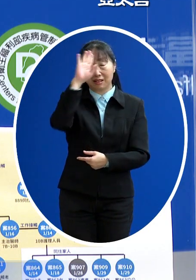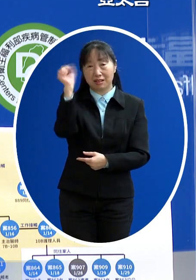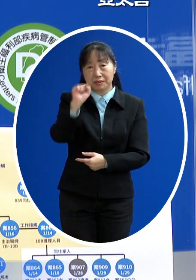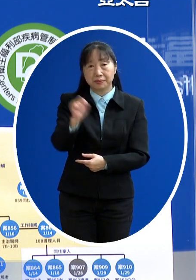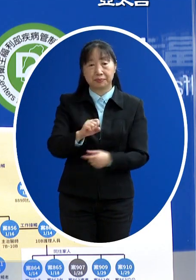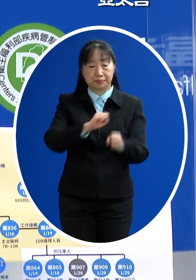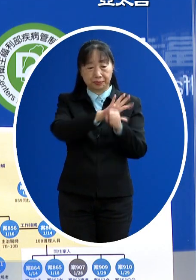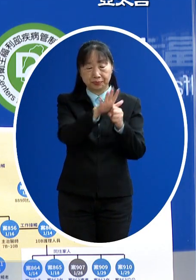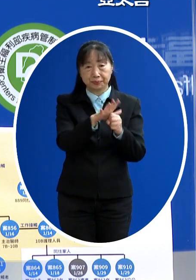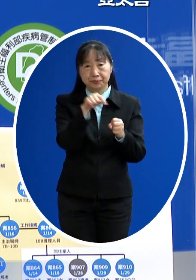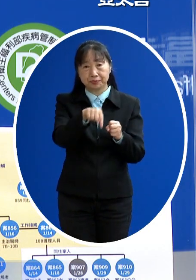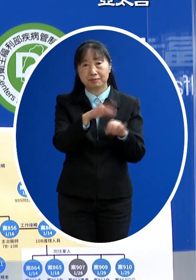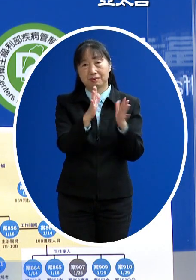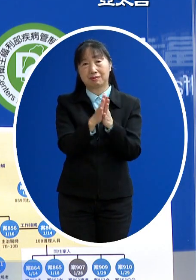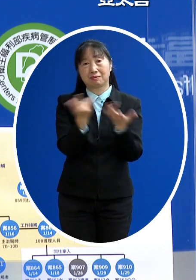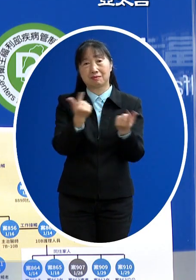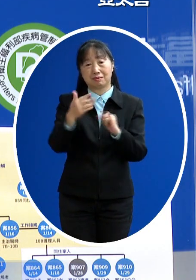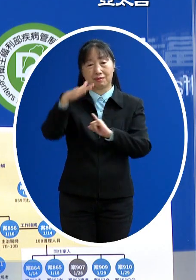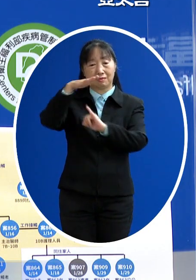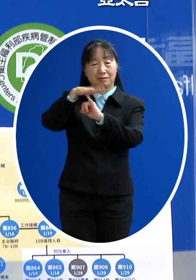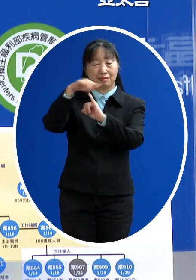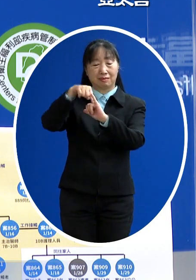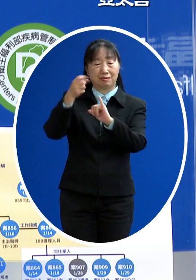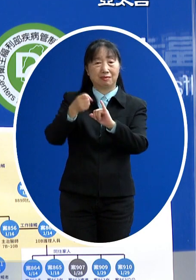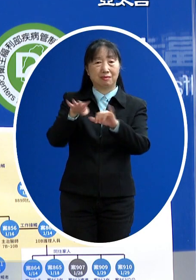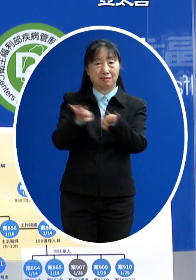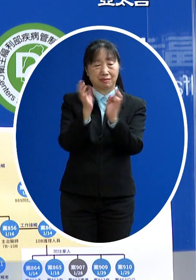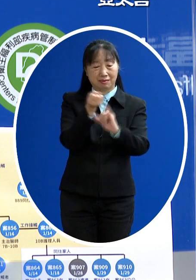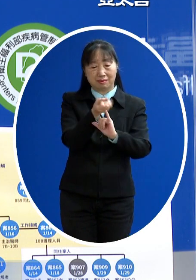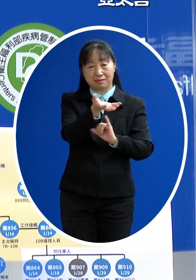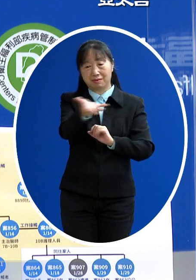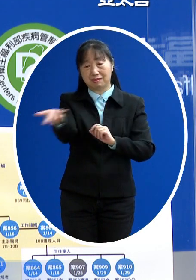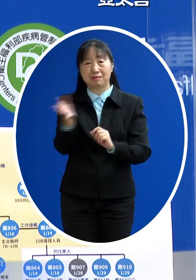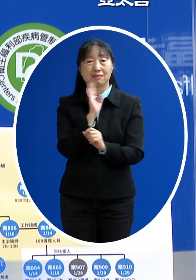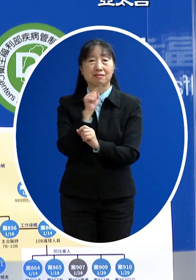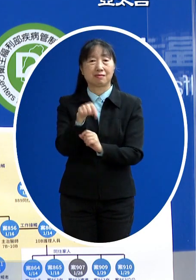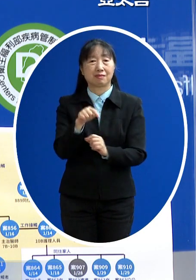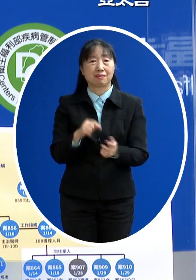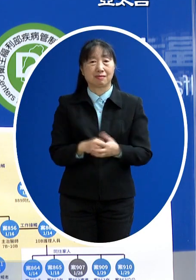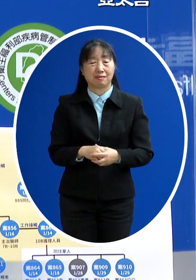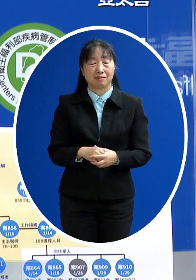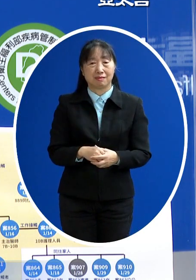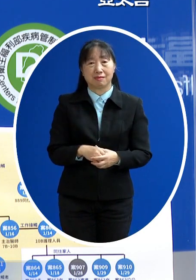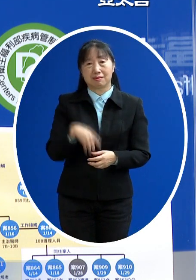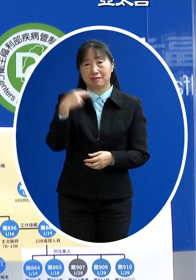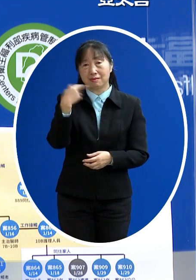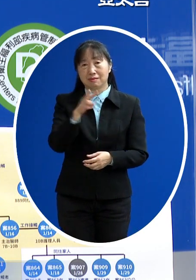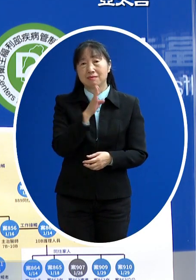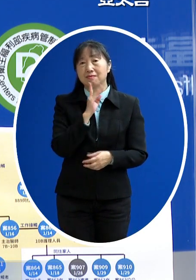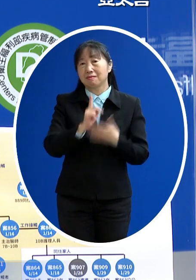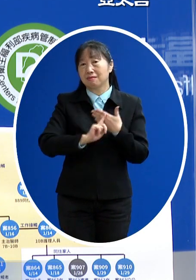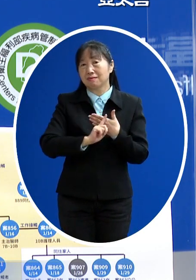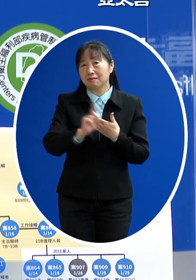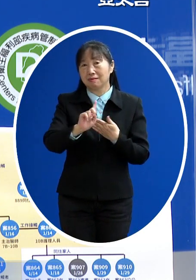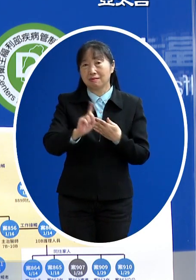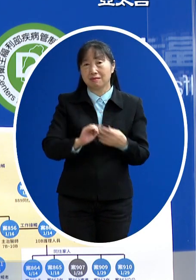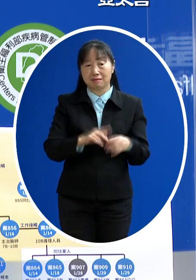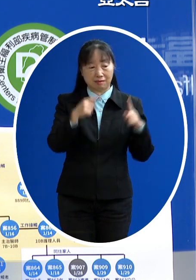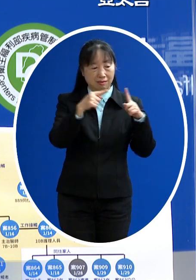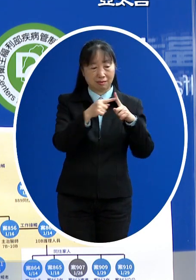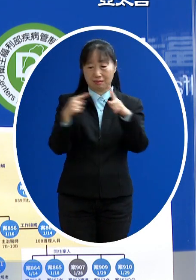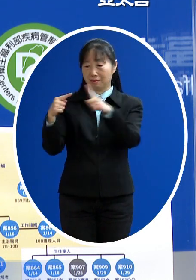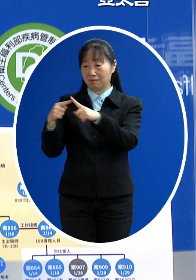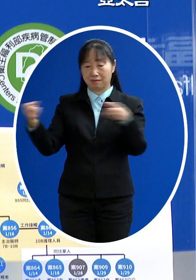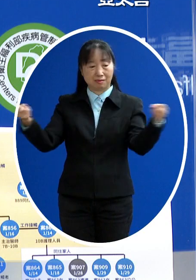COVID-19 它的一个宿主都是从蝙蝠来的。然后第二个，它会让大家非常紧张，就是人传